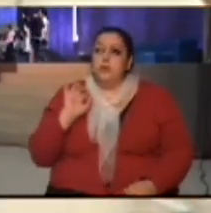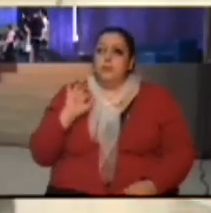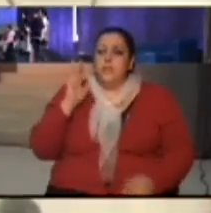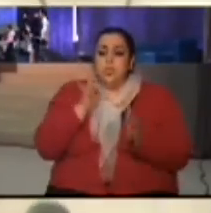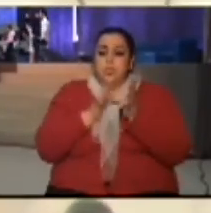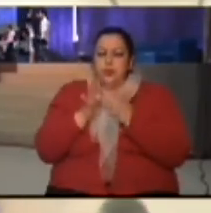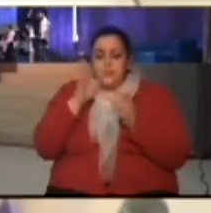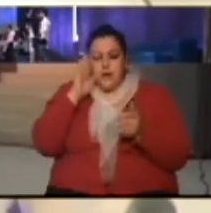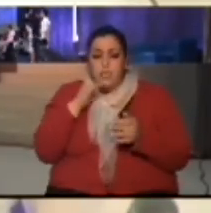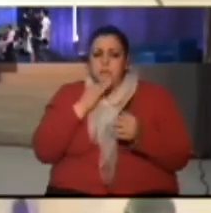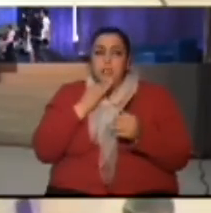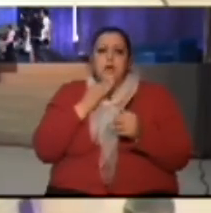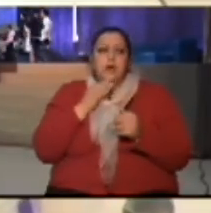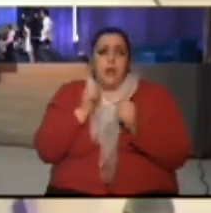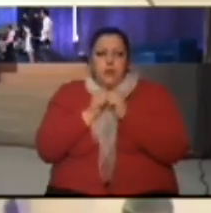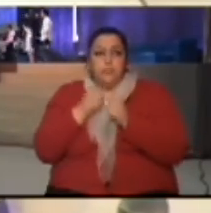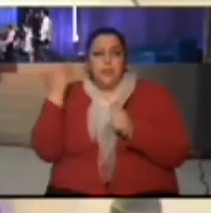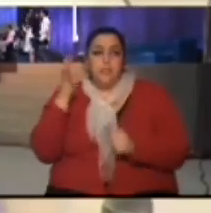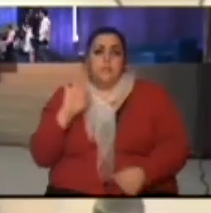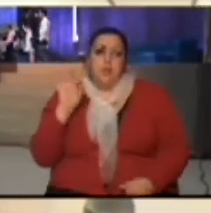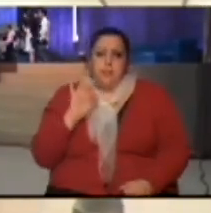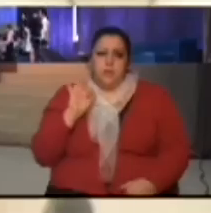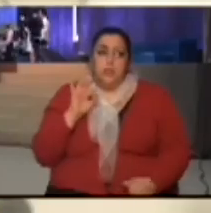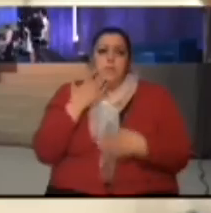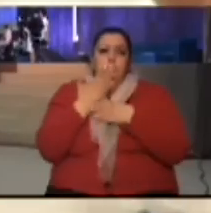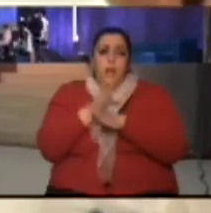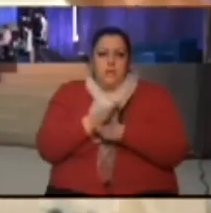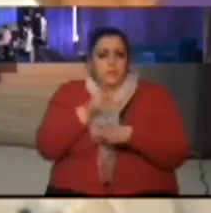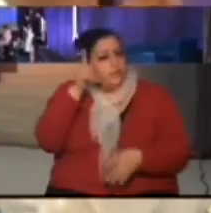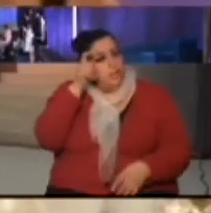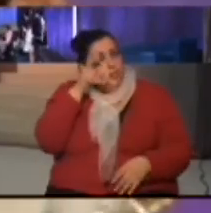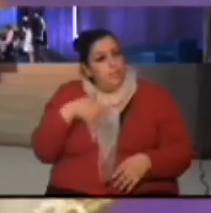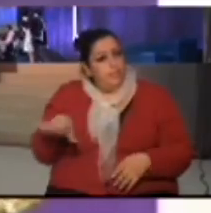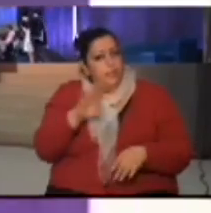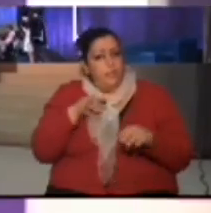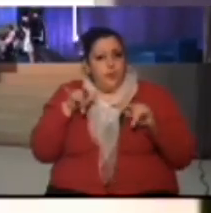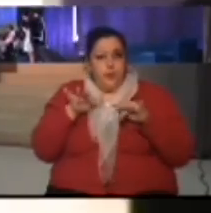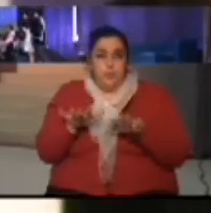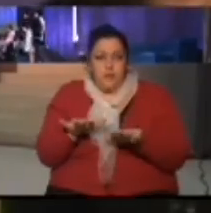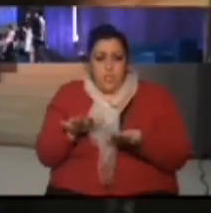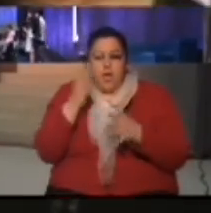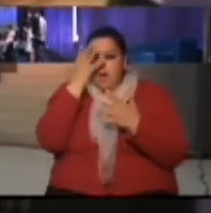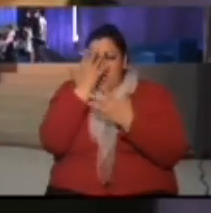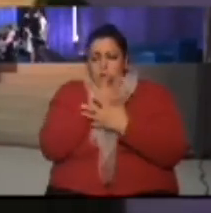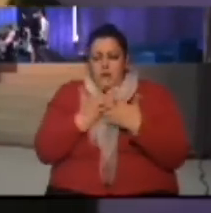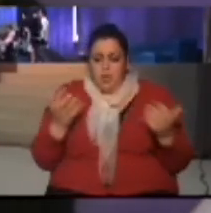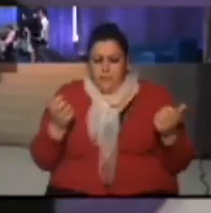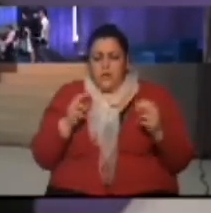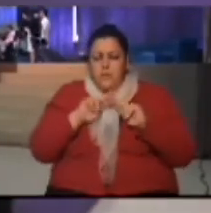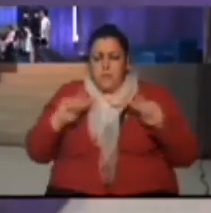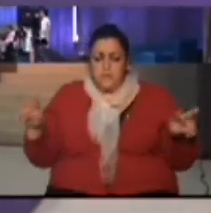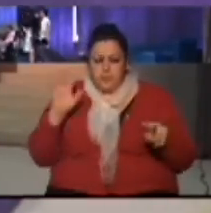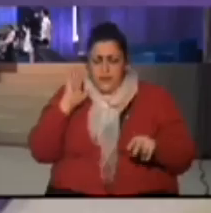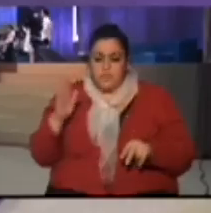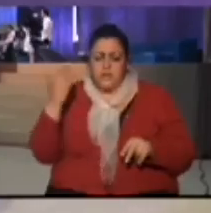անունով, թող որ քանդված լինի սատանայի բոլոր գործերը, թող որ ամեն խավար պատրված լինի քո լույսով,